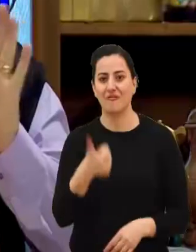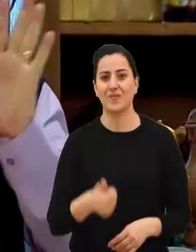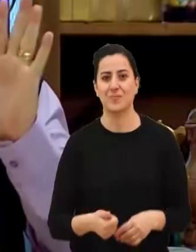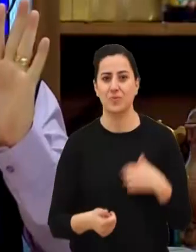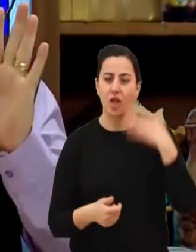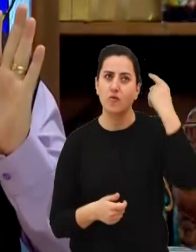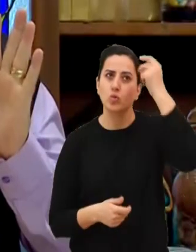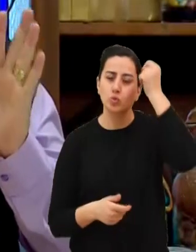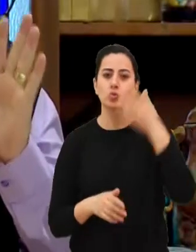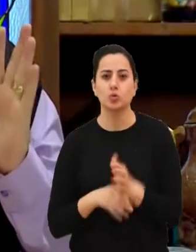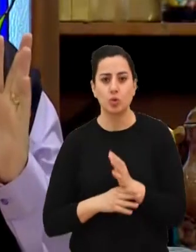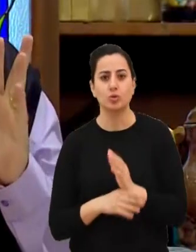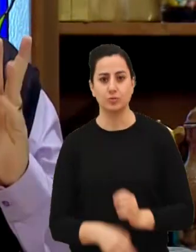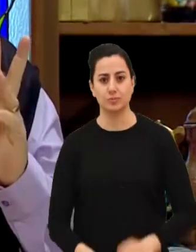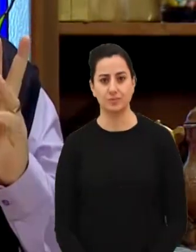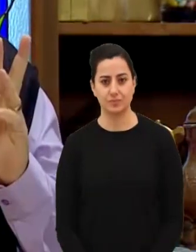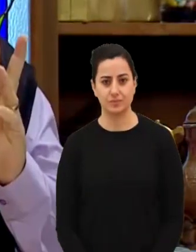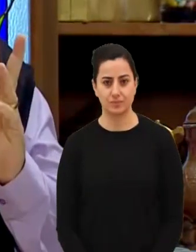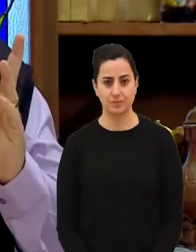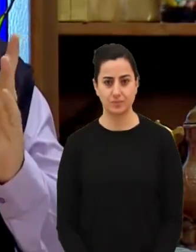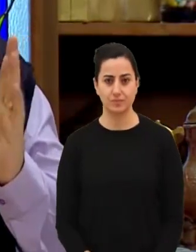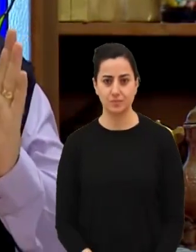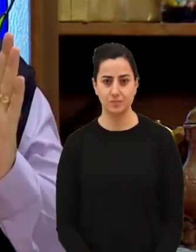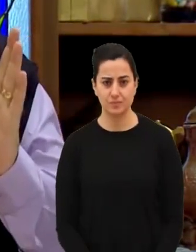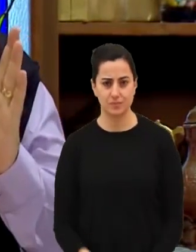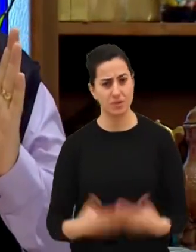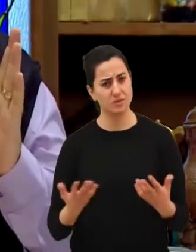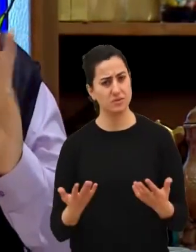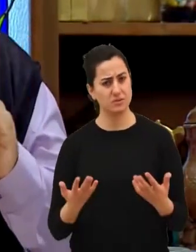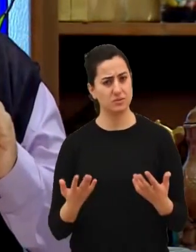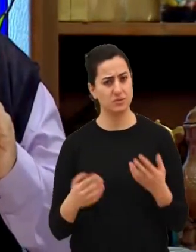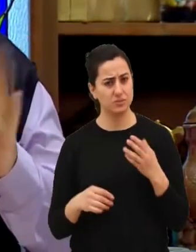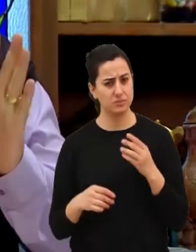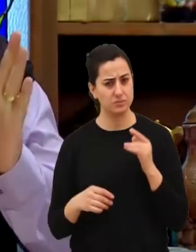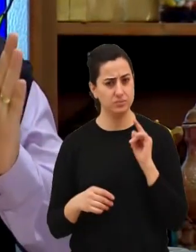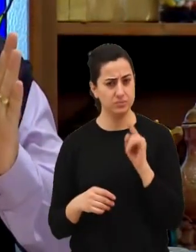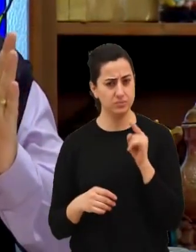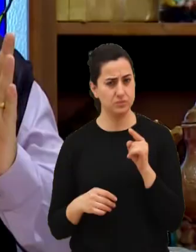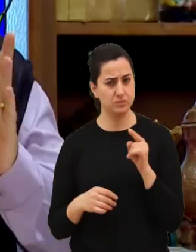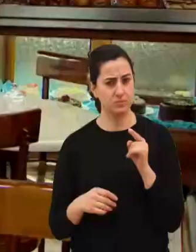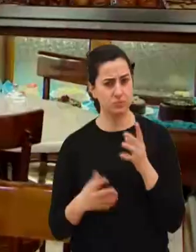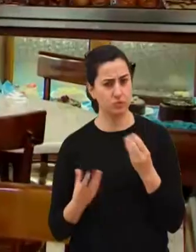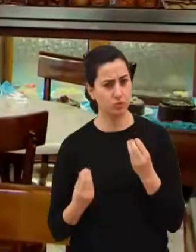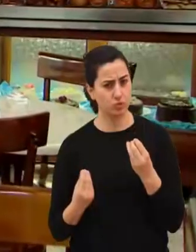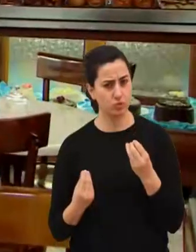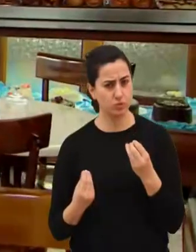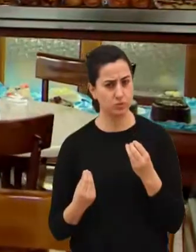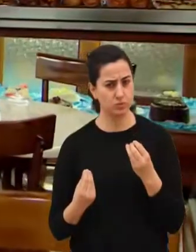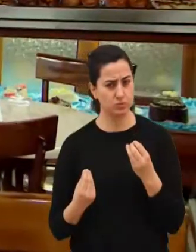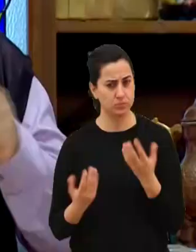Ben hepten unutmuşum ha. İyi hatırladın sen. Buna bak ya, bu adana çok şey.